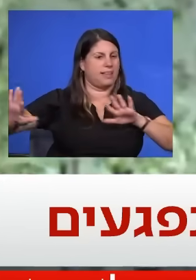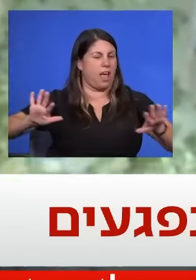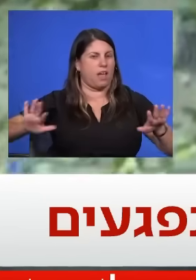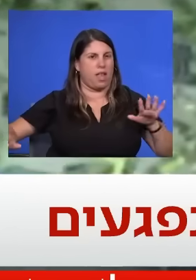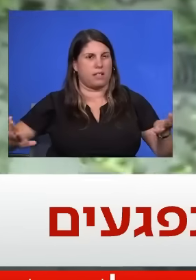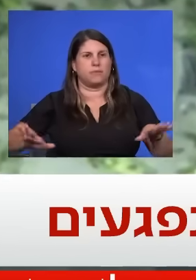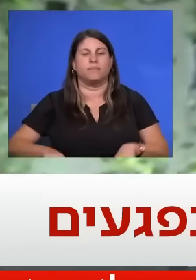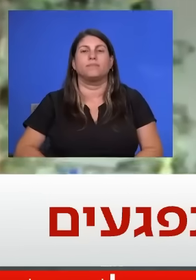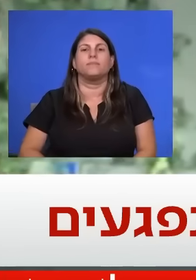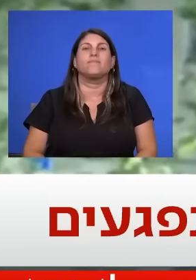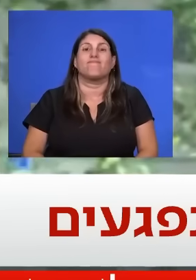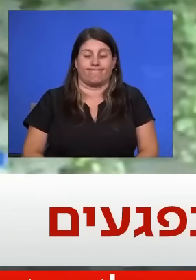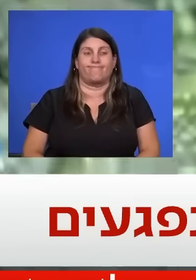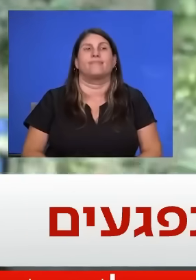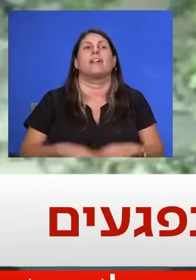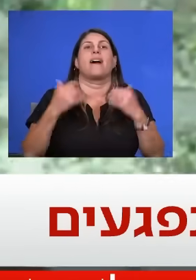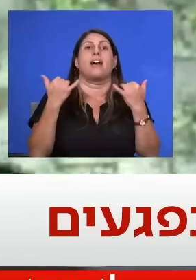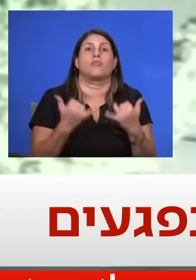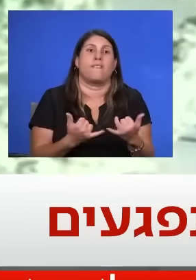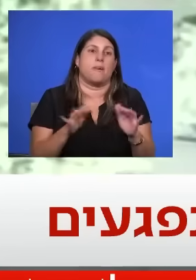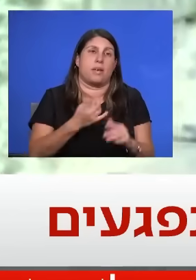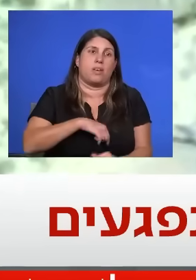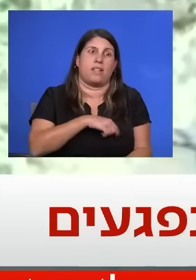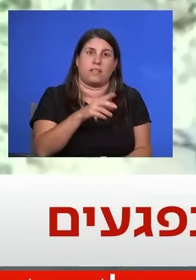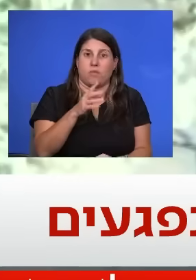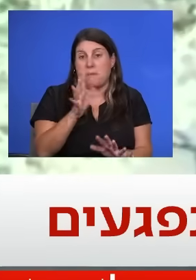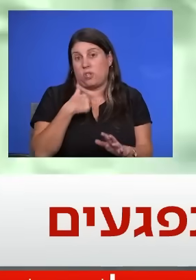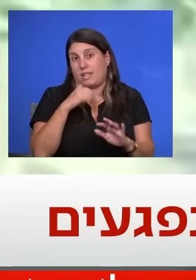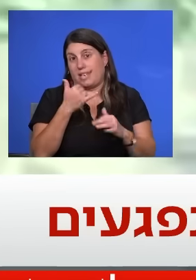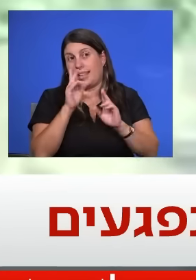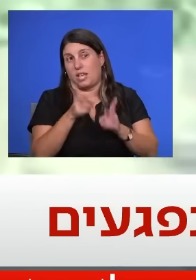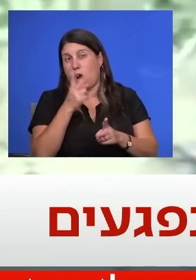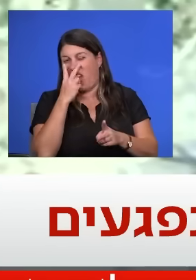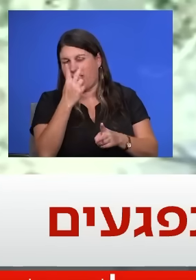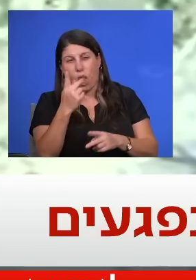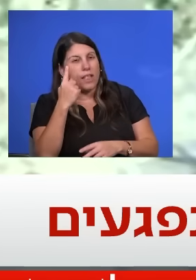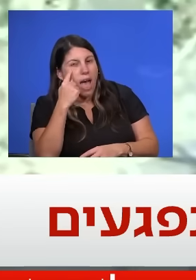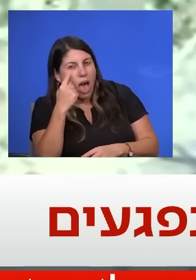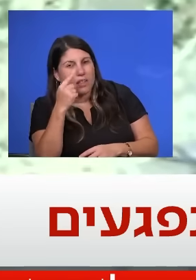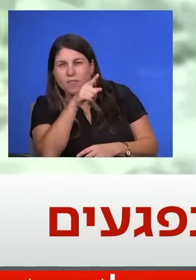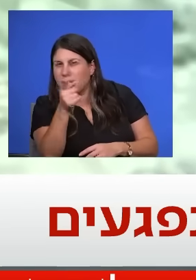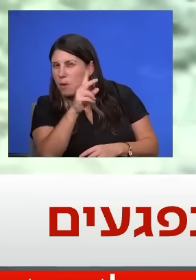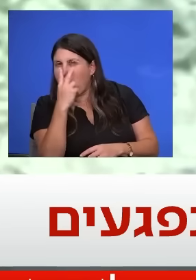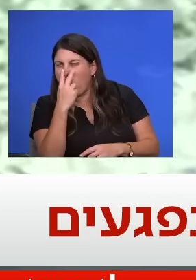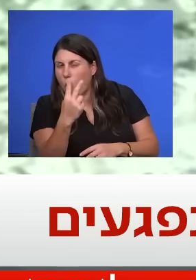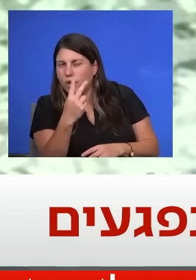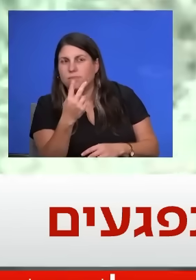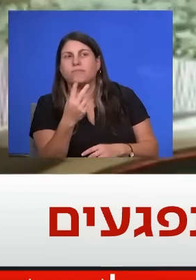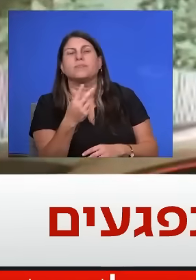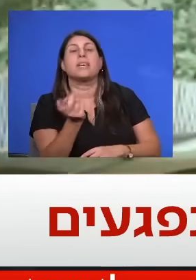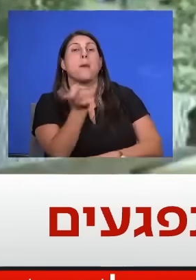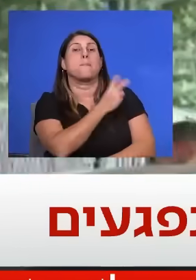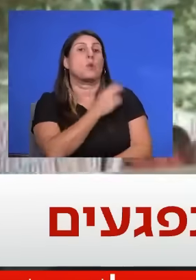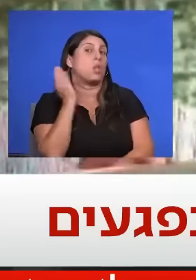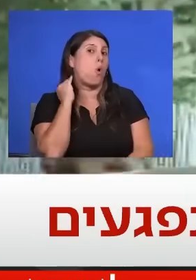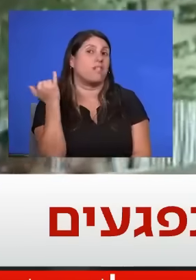הנה, עכשיו, תראי, מה שאני כן יכול לראות בעין, ואתם לא רואים, כוחות פיקוד העורף כל הזמן הם נכנסים